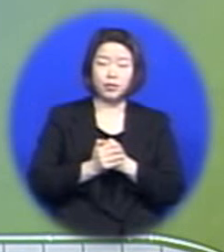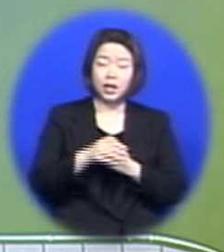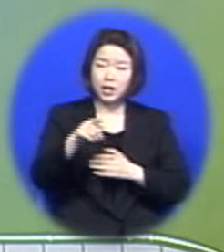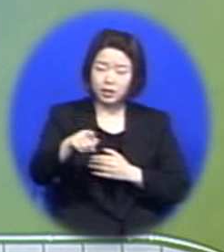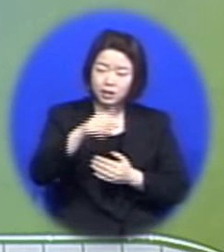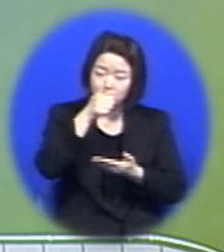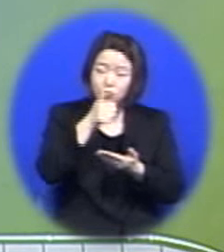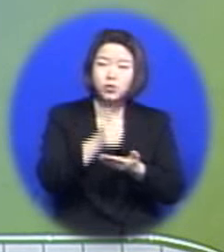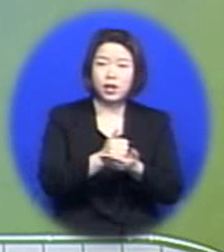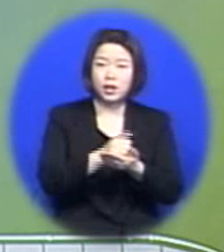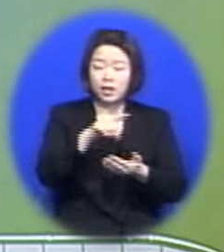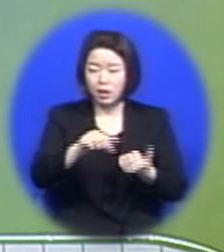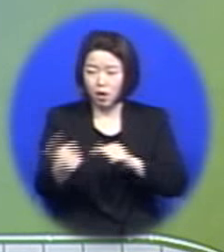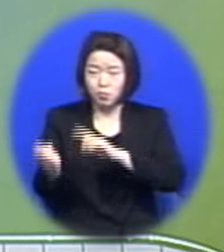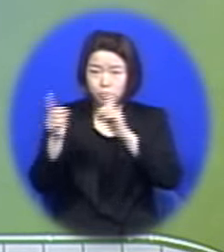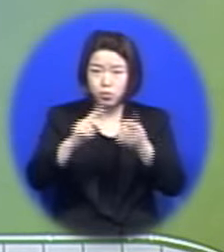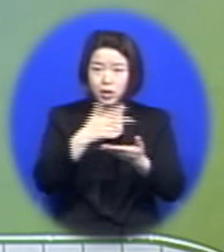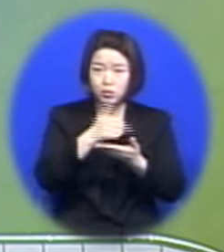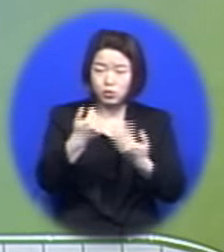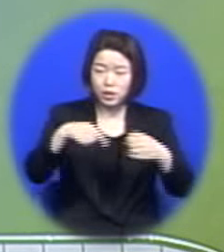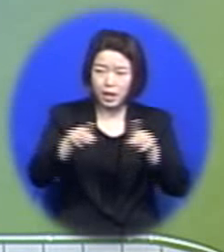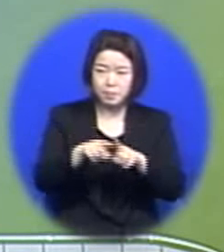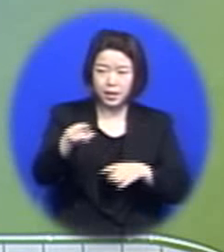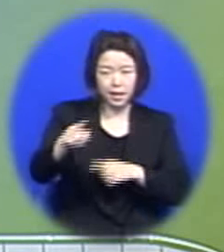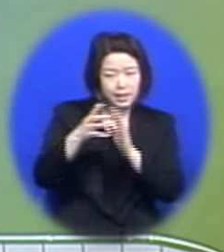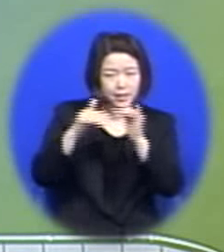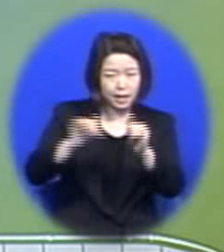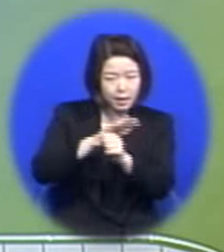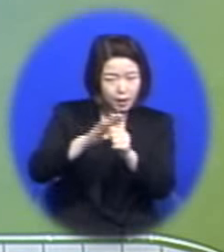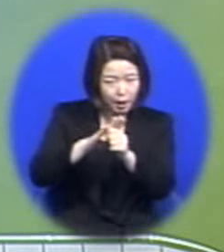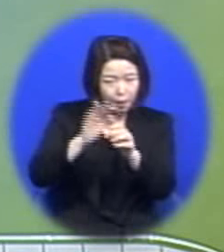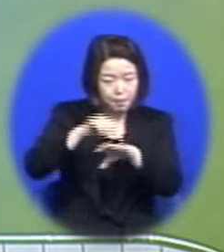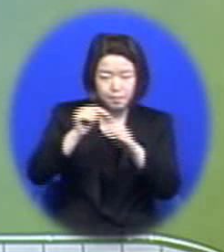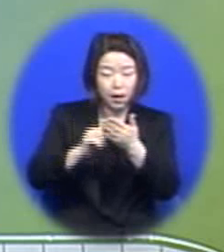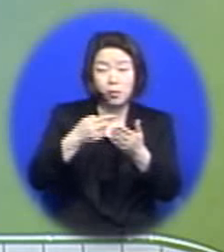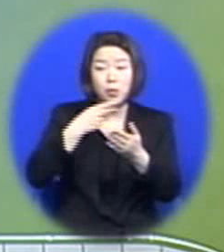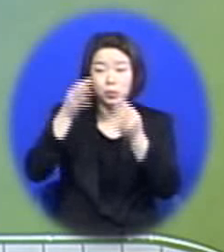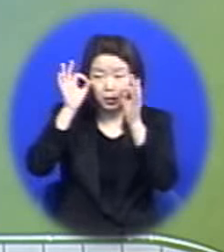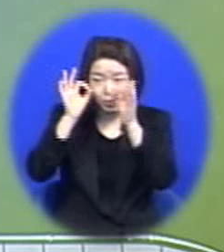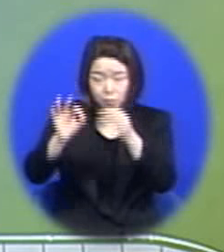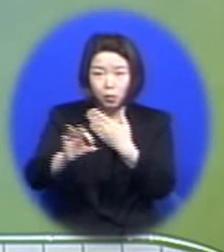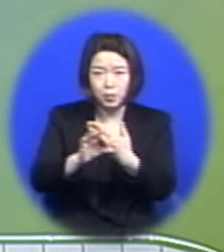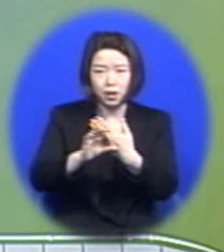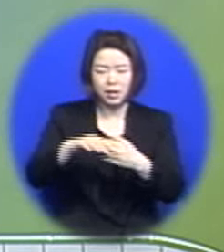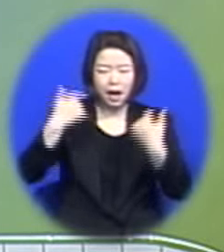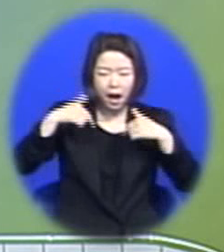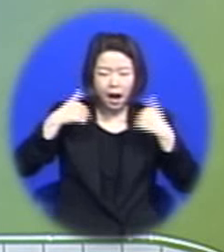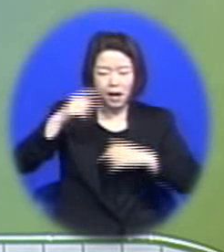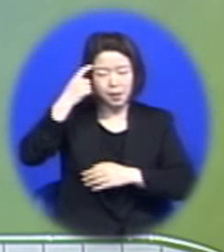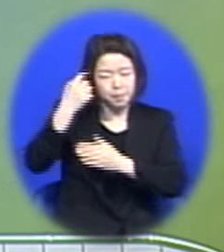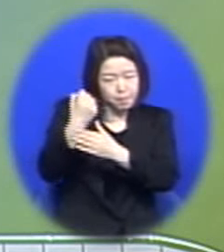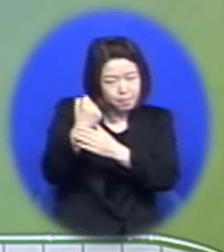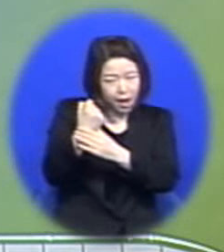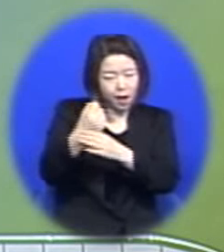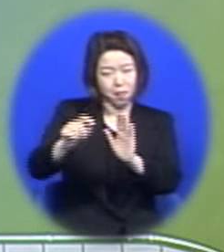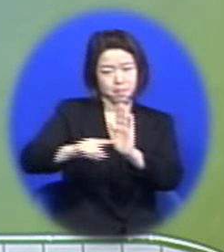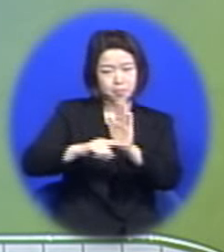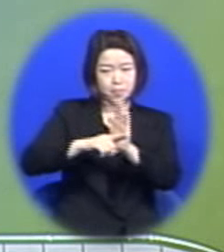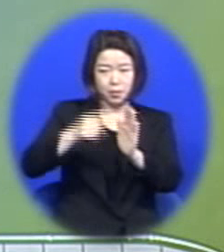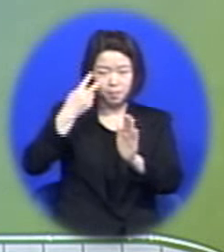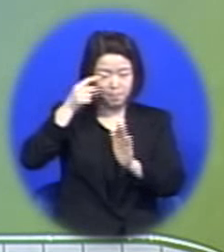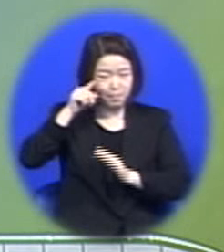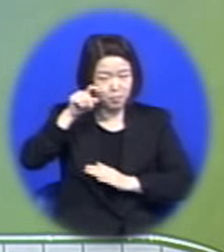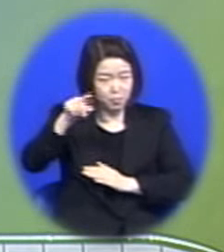부활의 주님과 함께 사람을 보지 못하면 우리는 사람을 항상 편견으로 보게 됩니다. 부정적인 눈으로